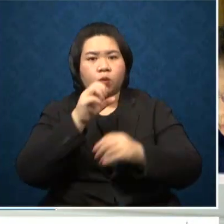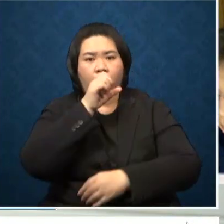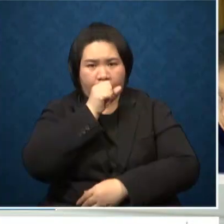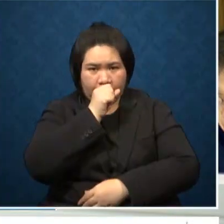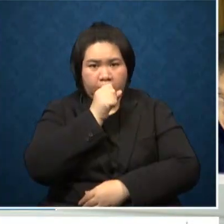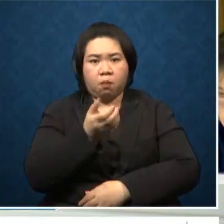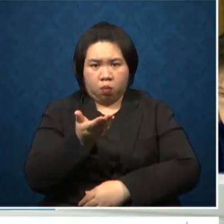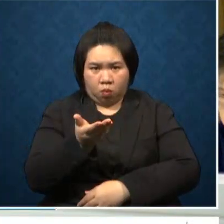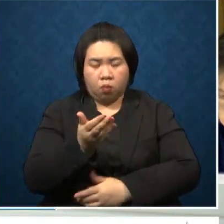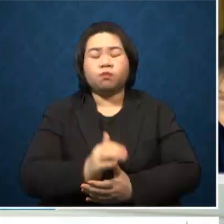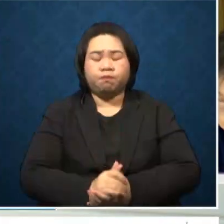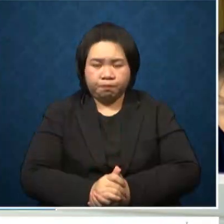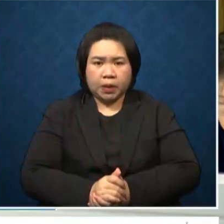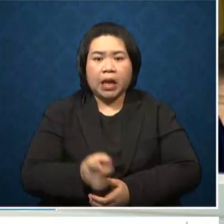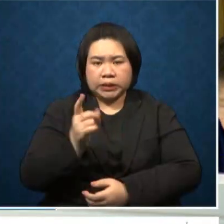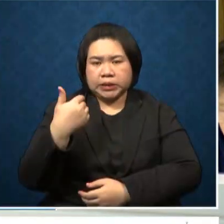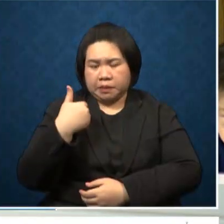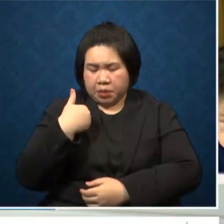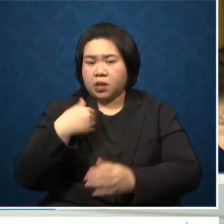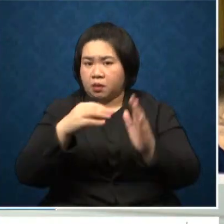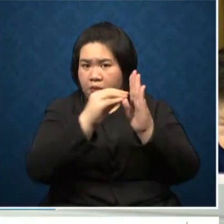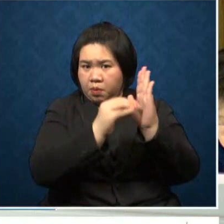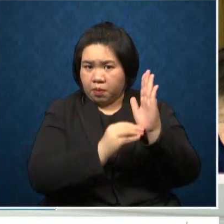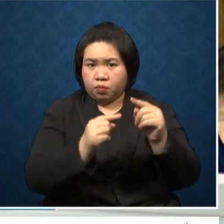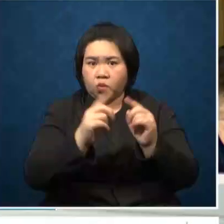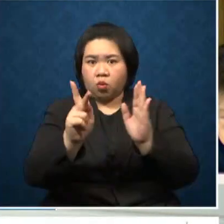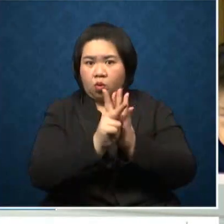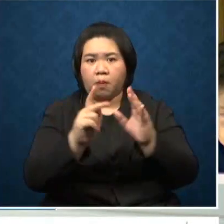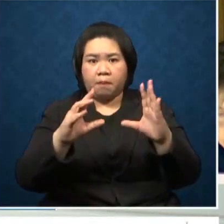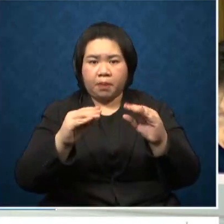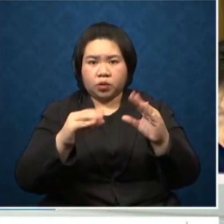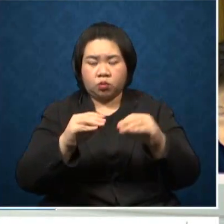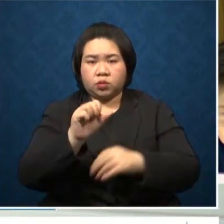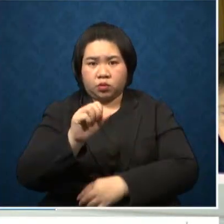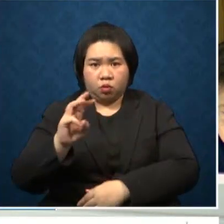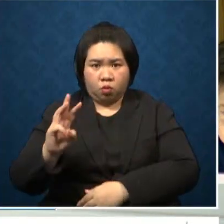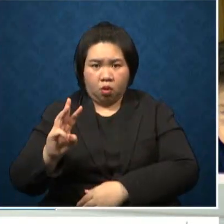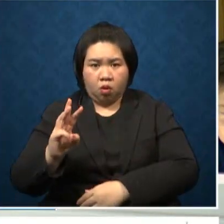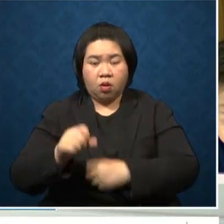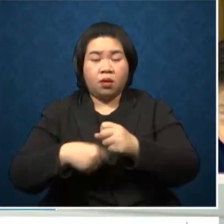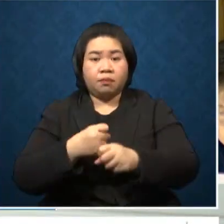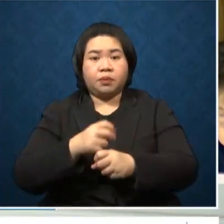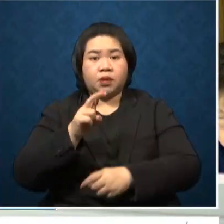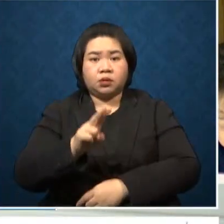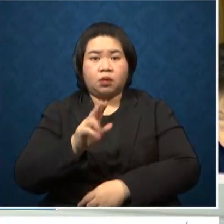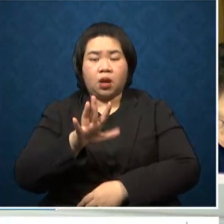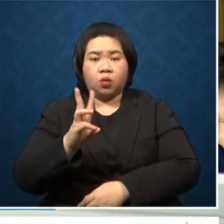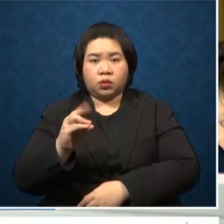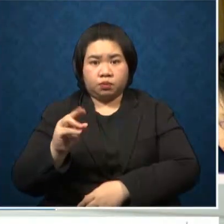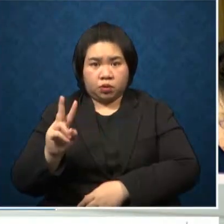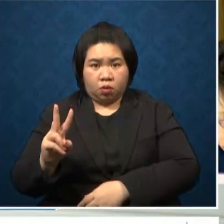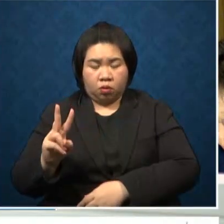เป็นการรับตามที่ได้กำหนดไว้ในข้อบังคับการประชุมวุฒิสภาพ.ศ 2562